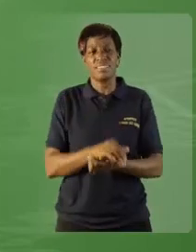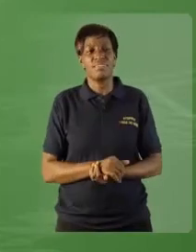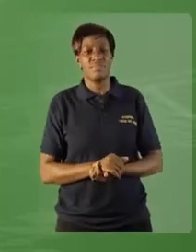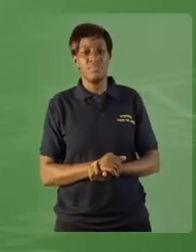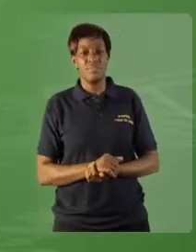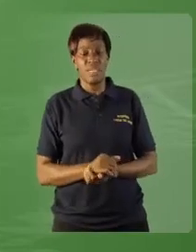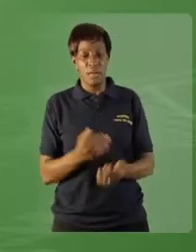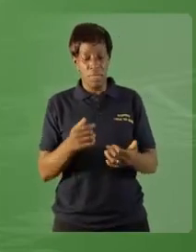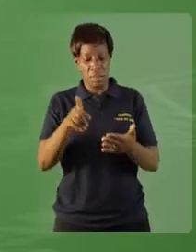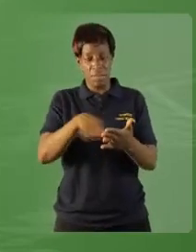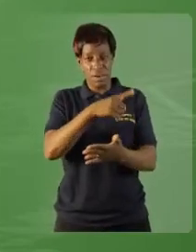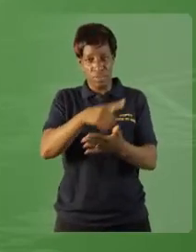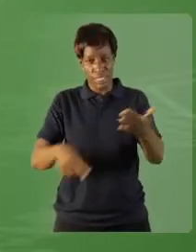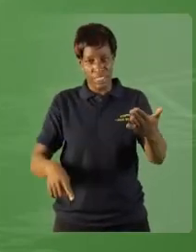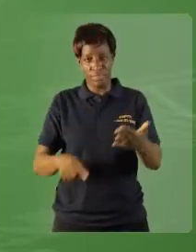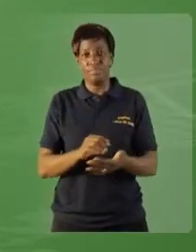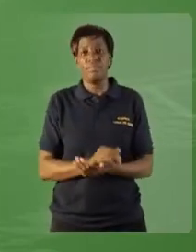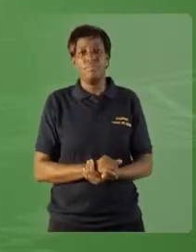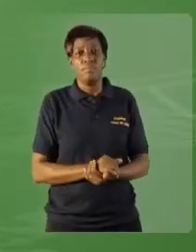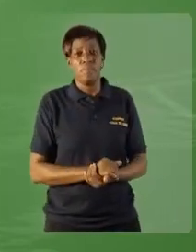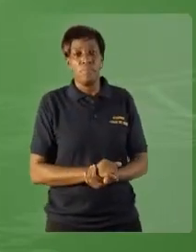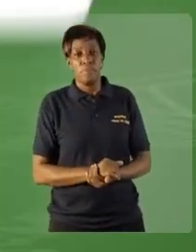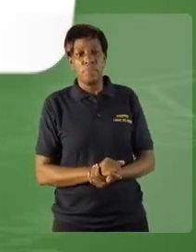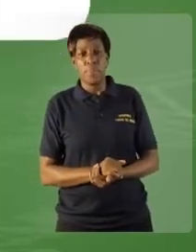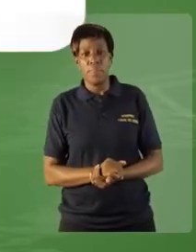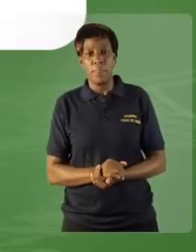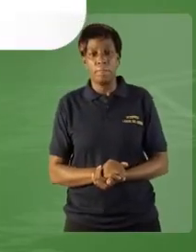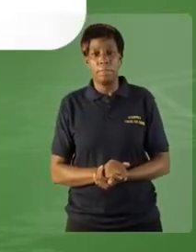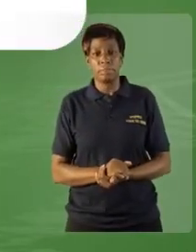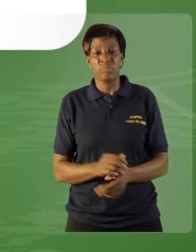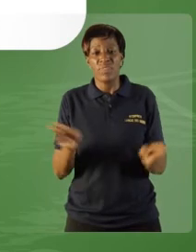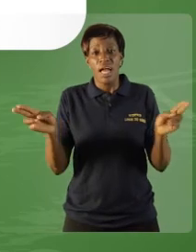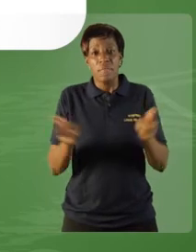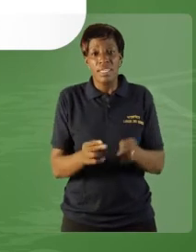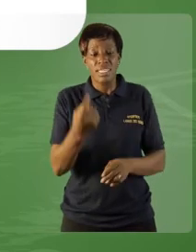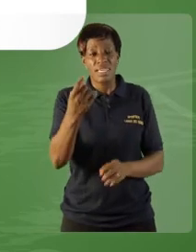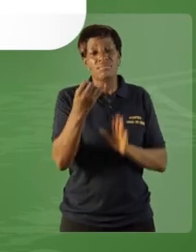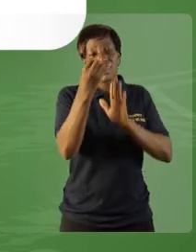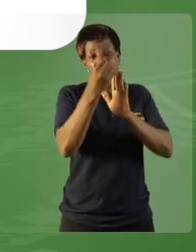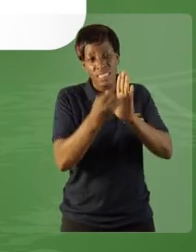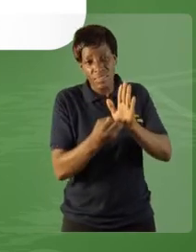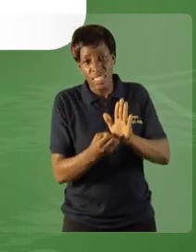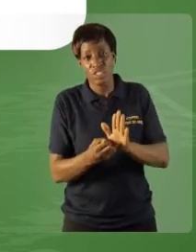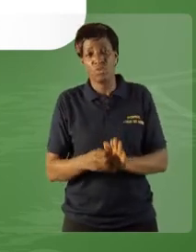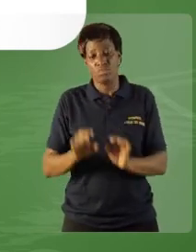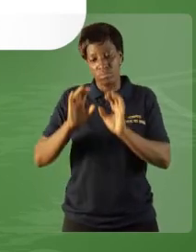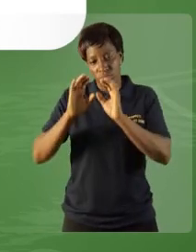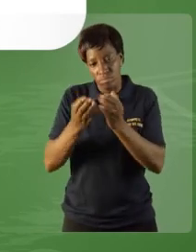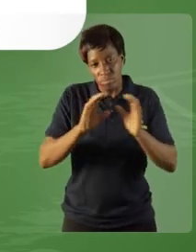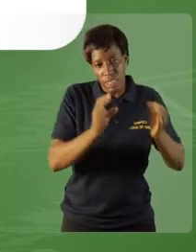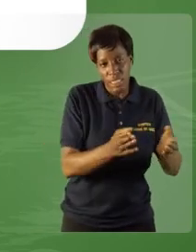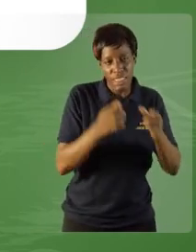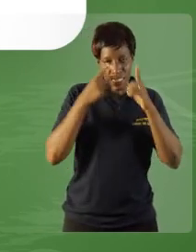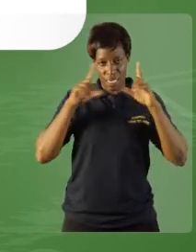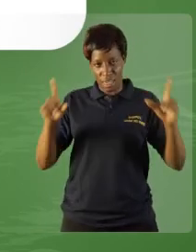Nous passons à la correction de l'exercice. Petit 1, identification du registre de langue.